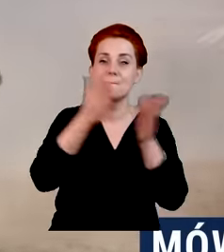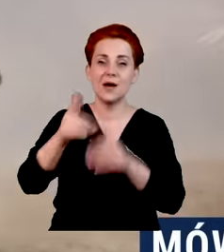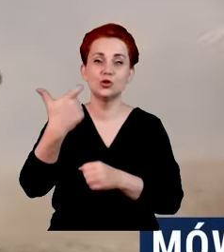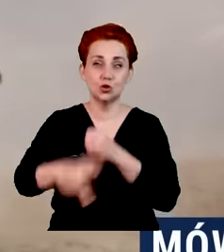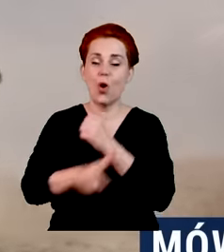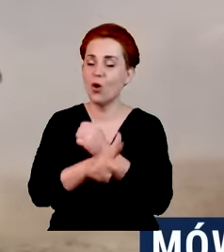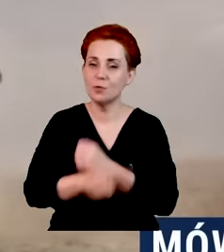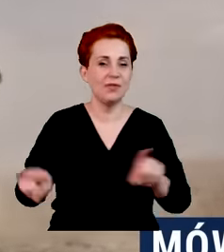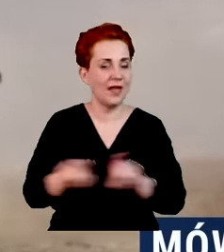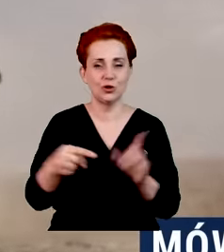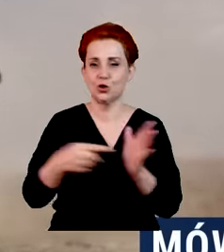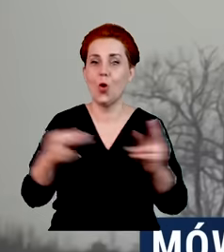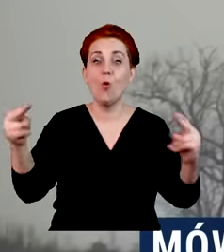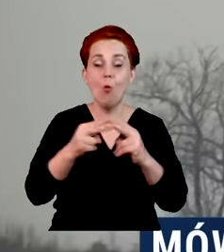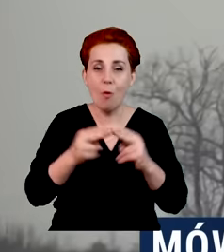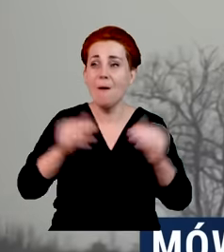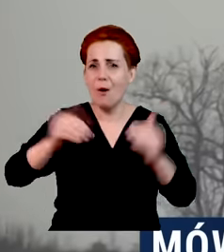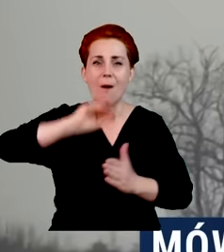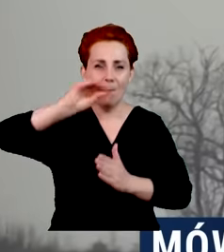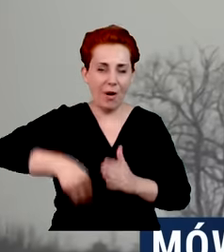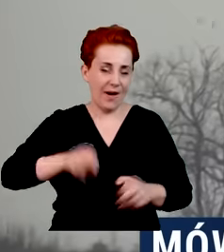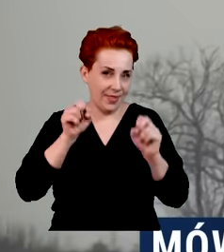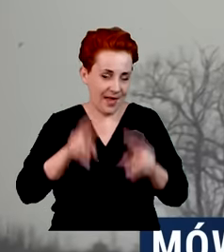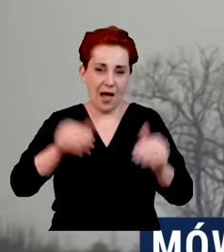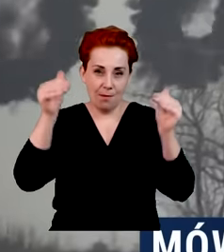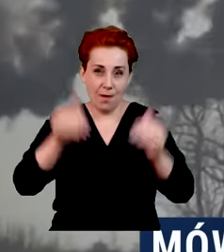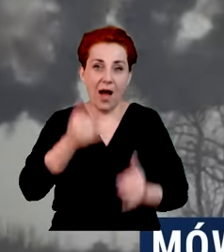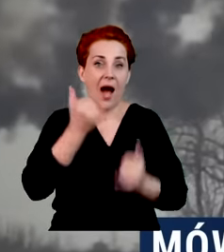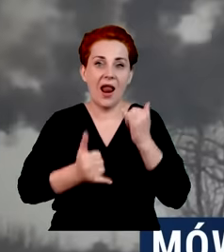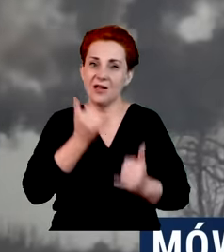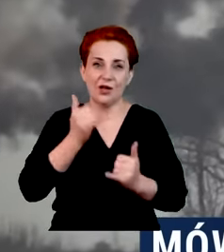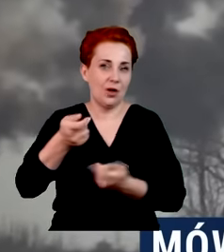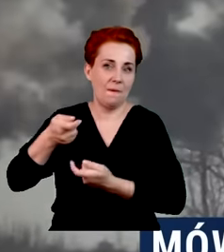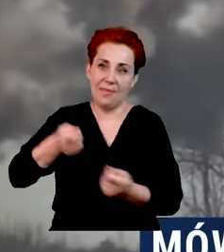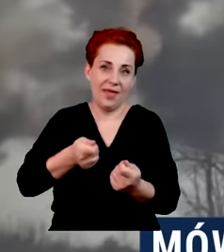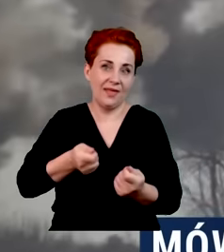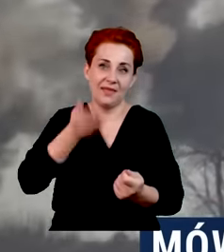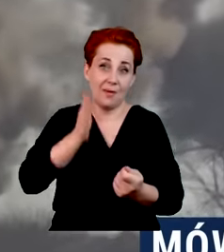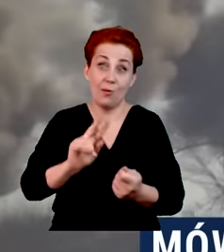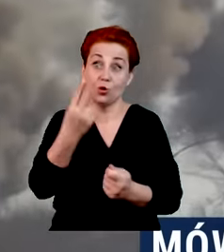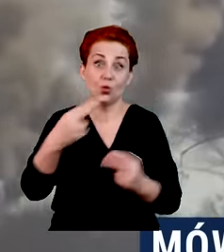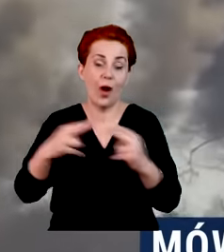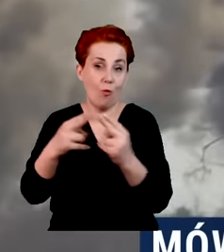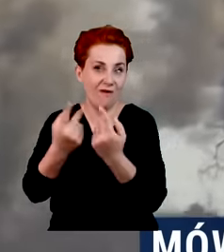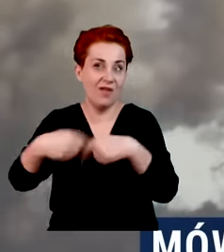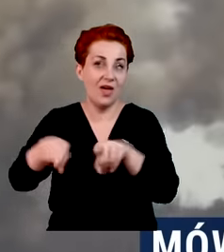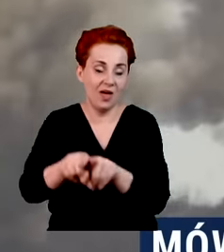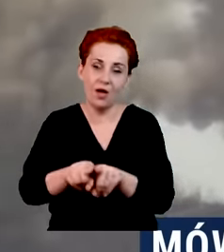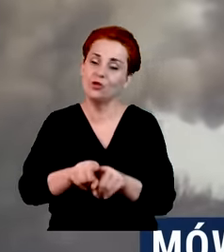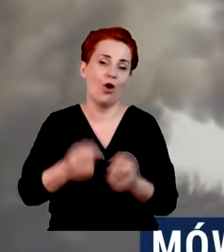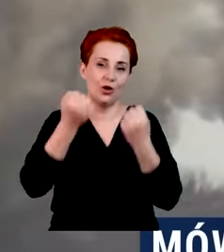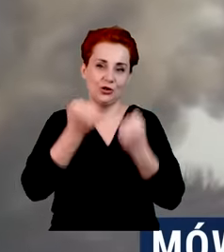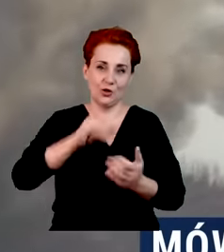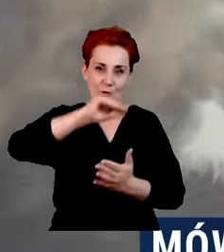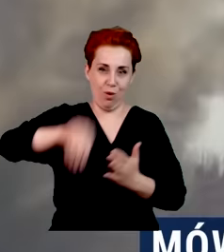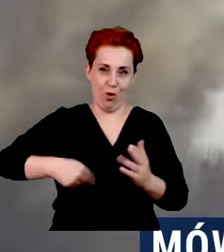musi to jest umowa możemy ją podpisać tą umowę ale jeżeli nie dadzą finansowania bo to jest druga umowa wykonawcza No to trudno będzie podpisać